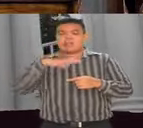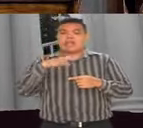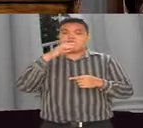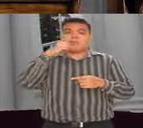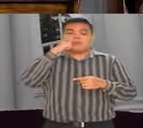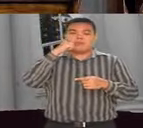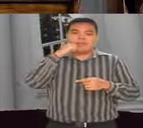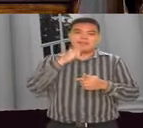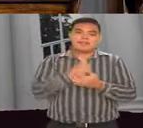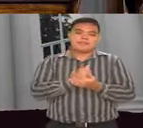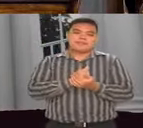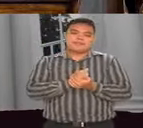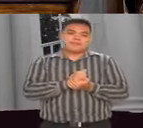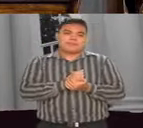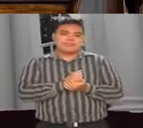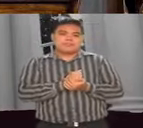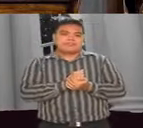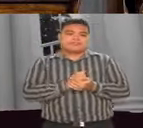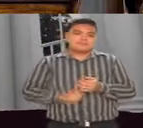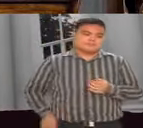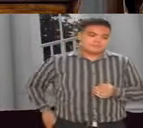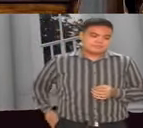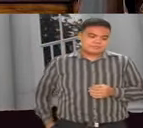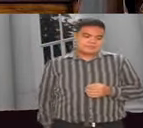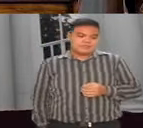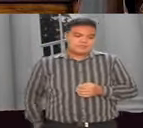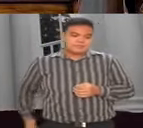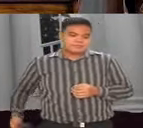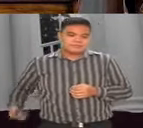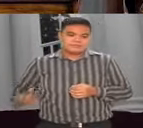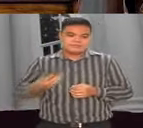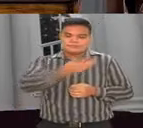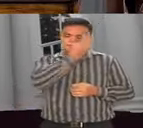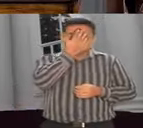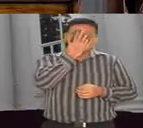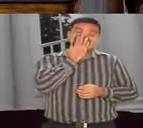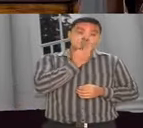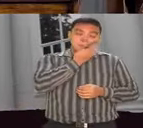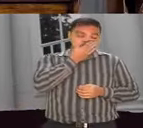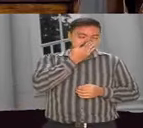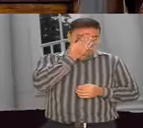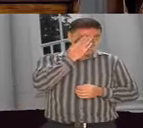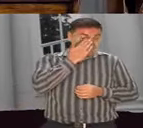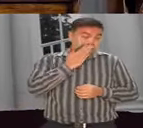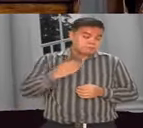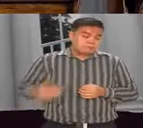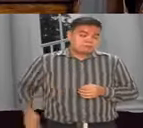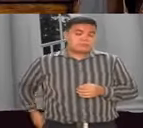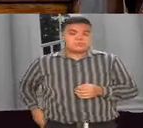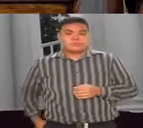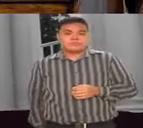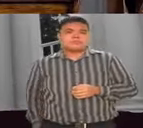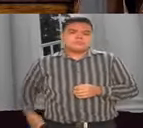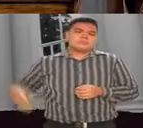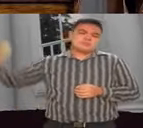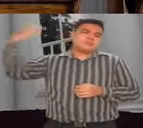Lucky ha, lucky ha. Wa mo ilabot mga babae. Ay, tan mo pang uyab. Paghuwat lang mo.